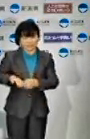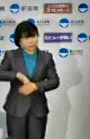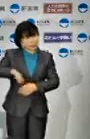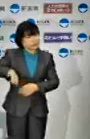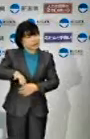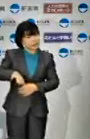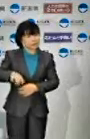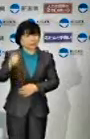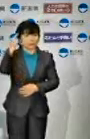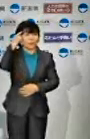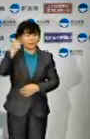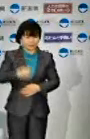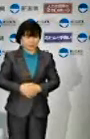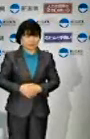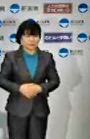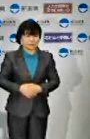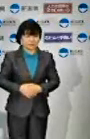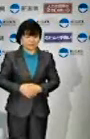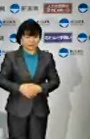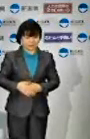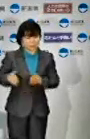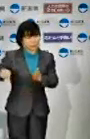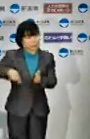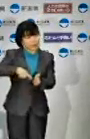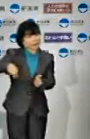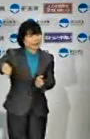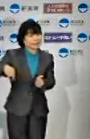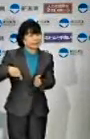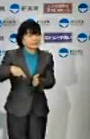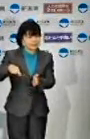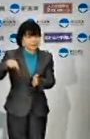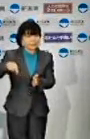と思います。そうしたところにこの、